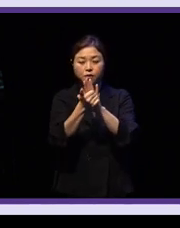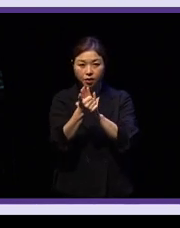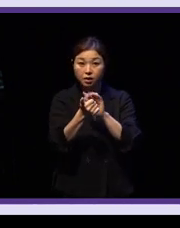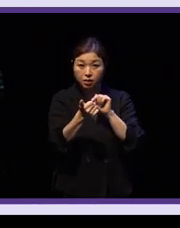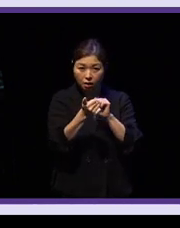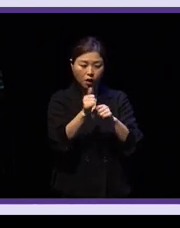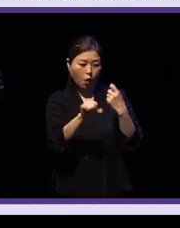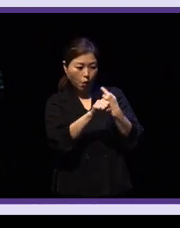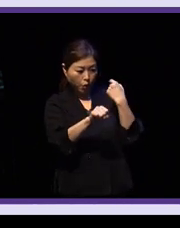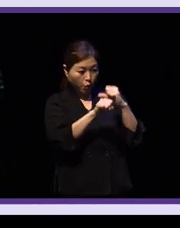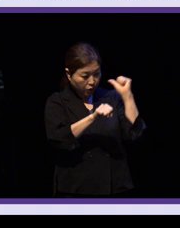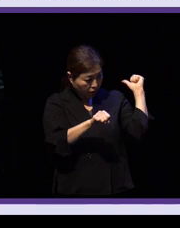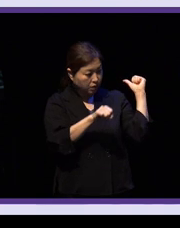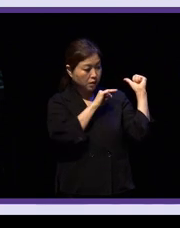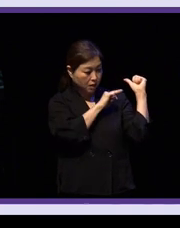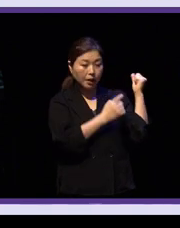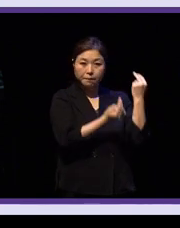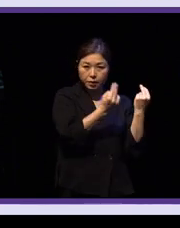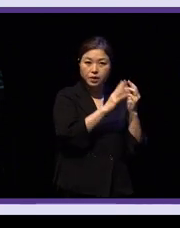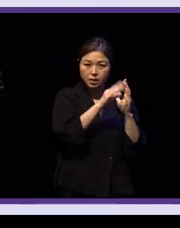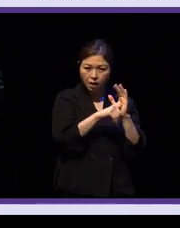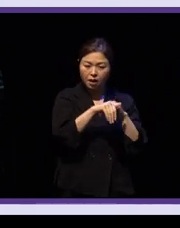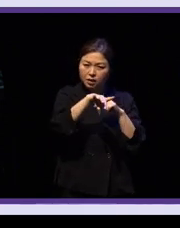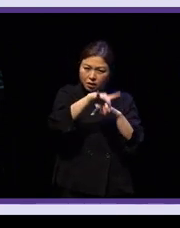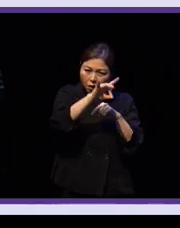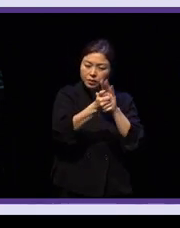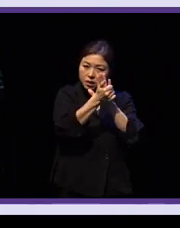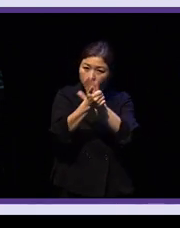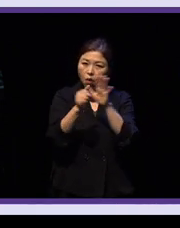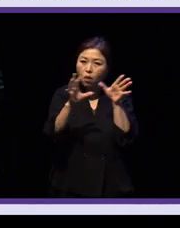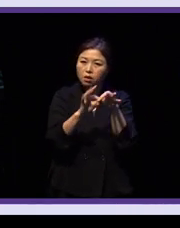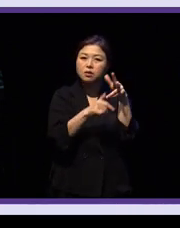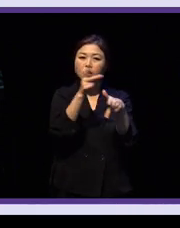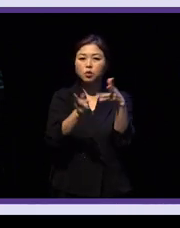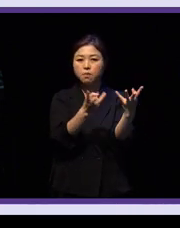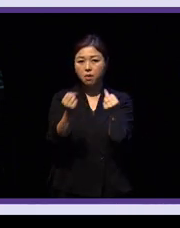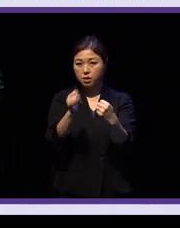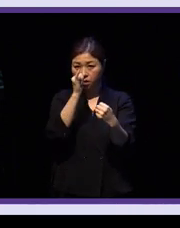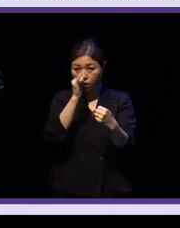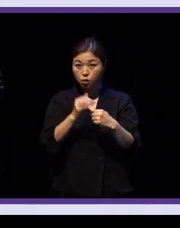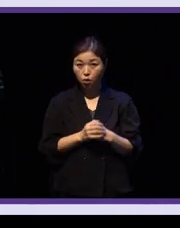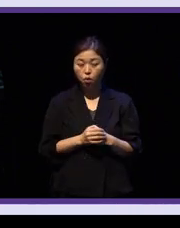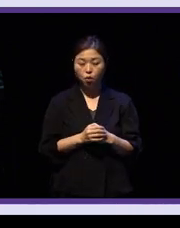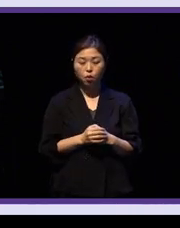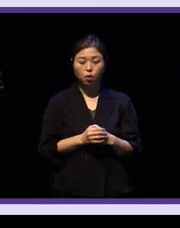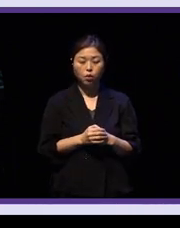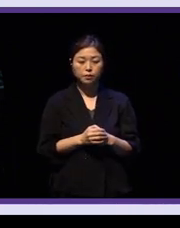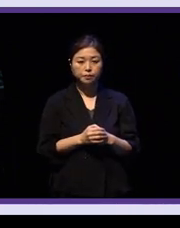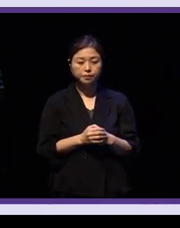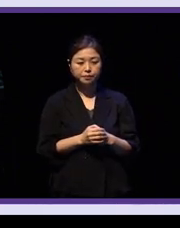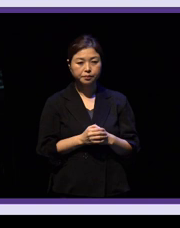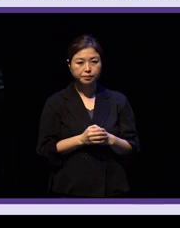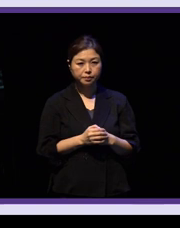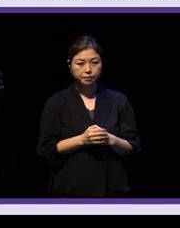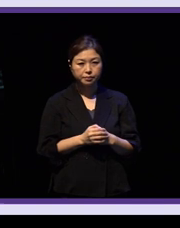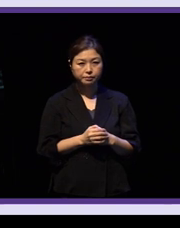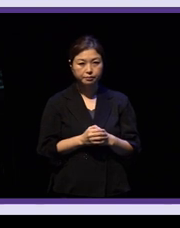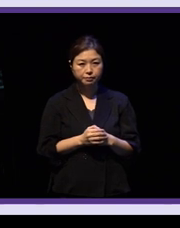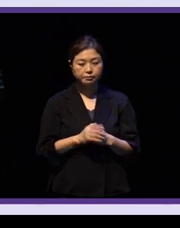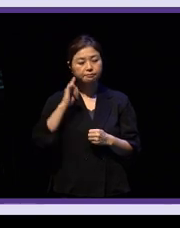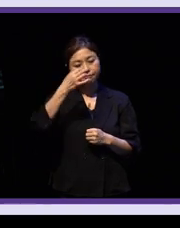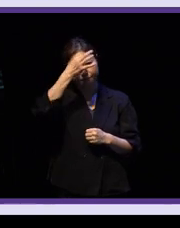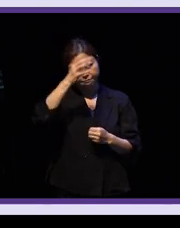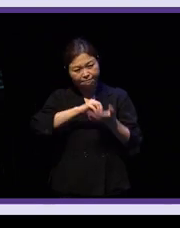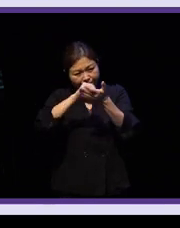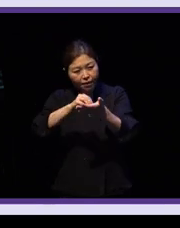문화재단들에서 첫 지원과 관련된 사업을 하고 계시고 또 저희 내부적으로도 아까 말씀드렸던 예비 예술인에 대한